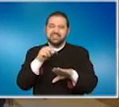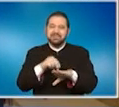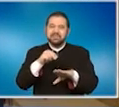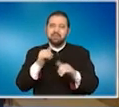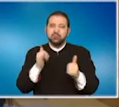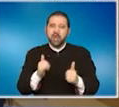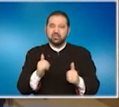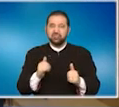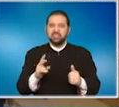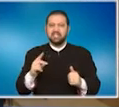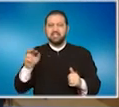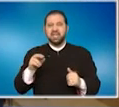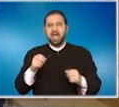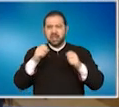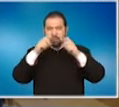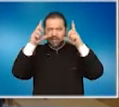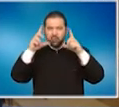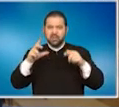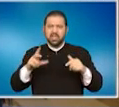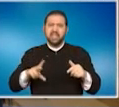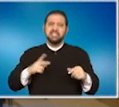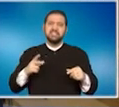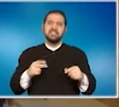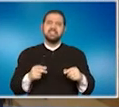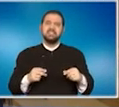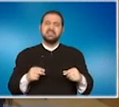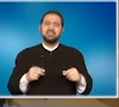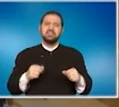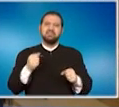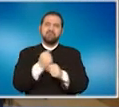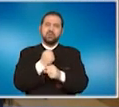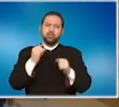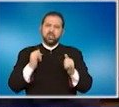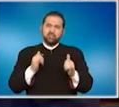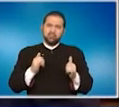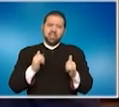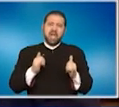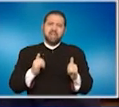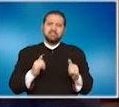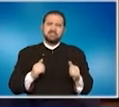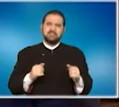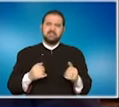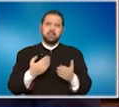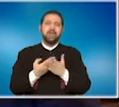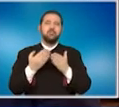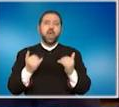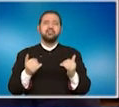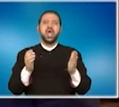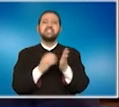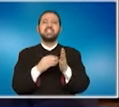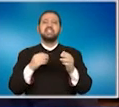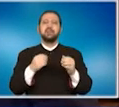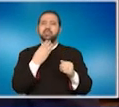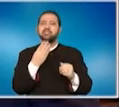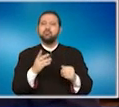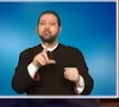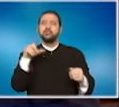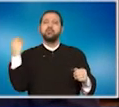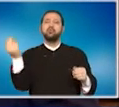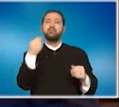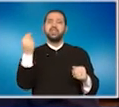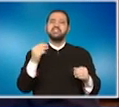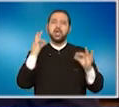noi. Vin și trec, dar lumea nu-l recunoaște. De ce? Pentru că nu mai e ochiul format. Nu mai e ochiul Duhului format ca să, la trecerea unui